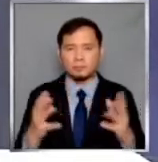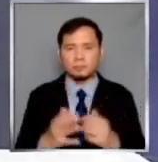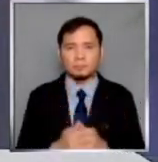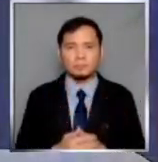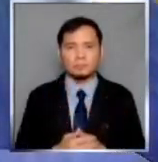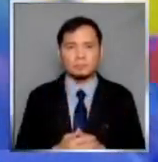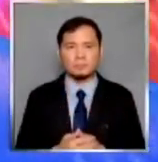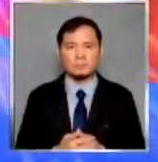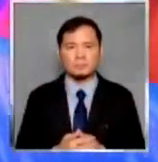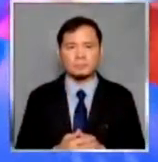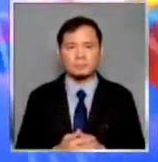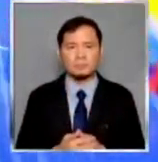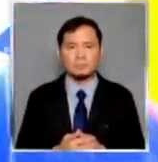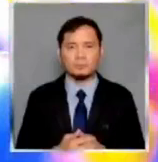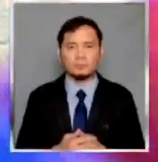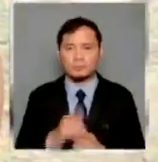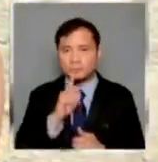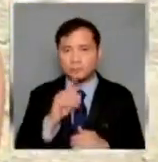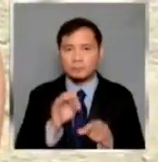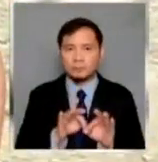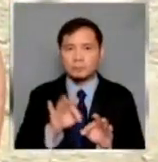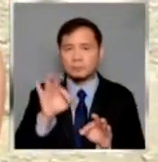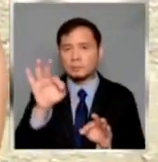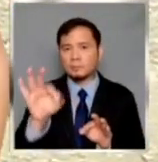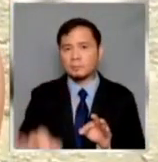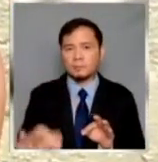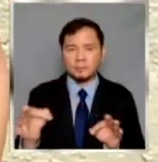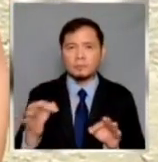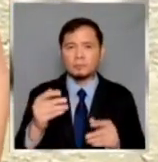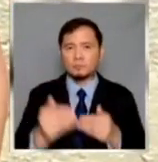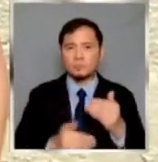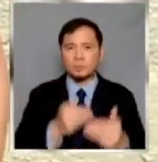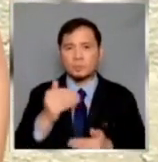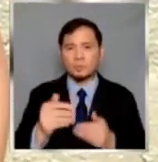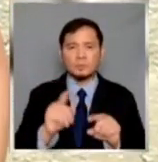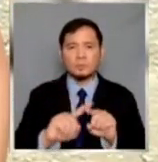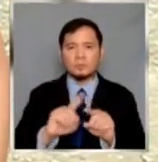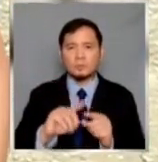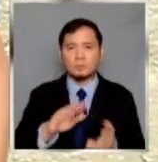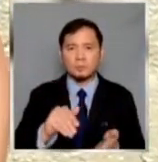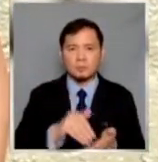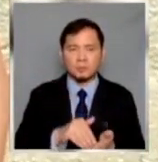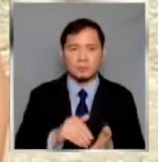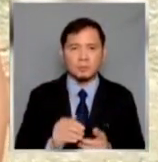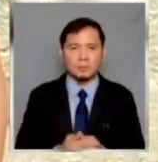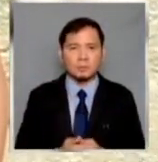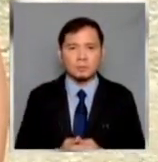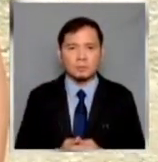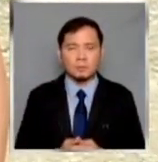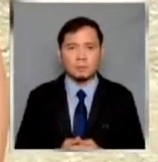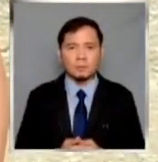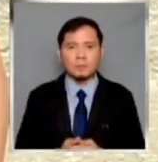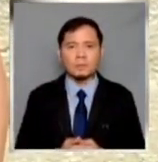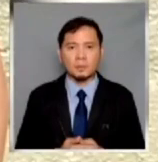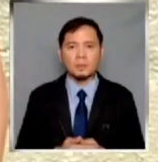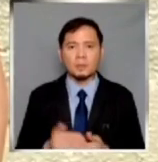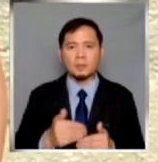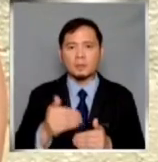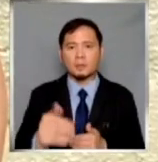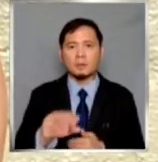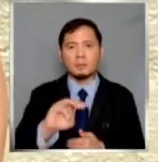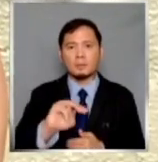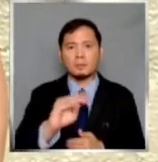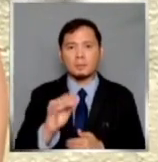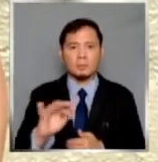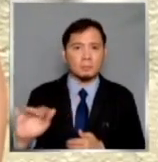sa Cagayan de Oro City, narito si Cyril Chavez ng GMA Regional TV 1 Mindanao. Cyril!